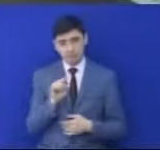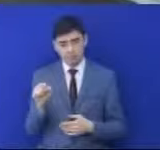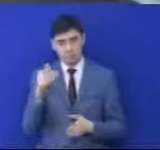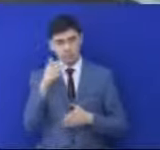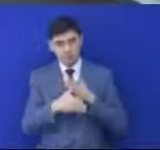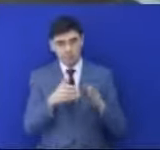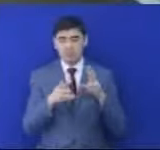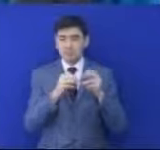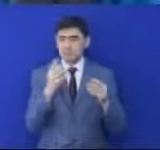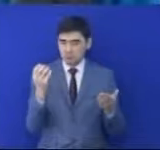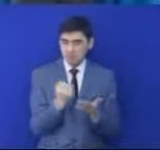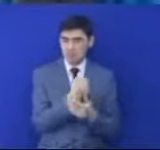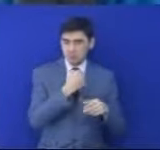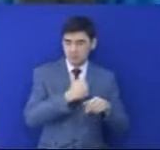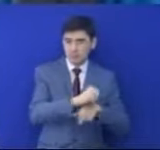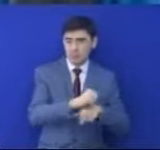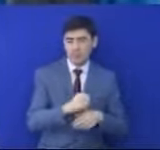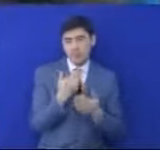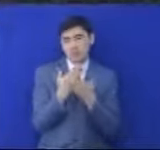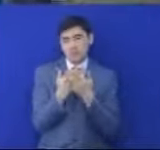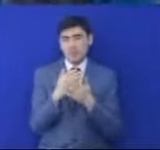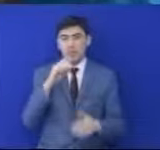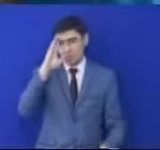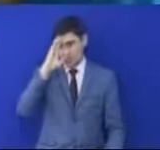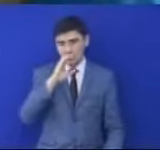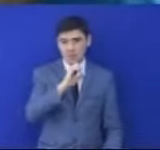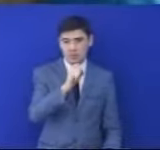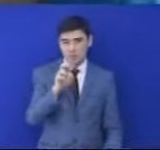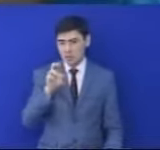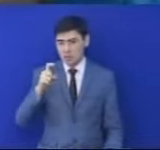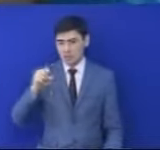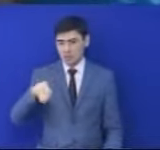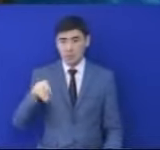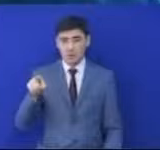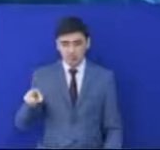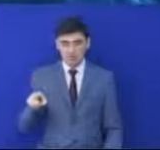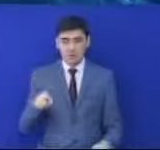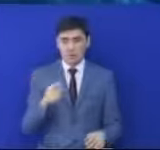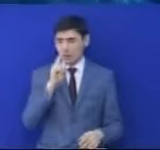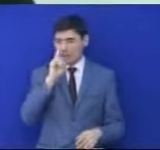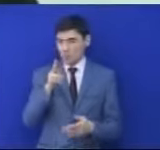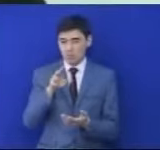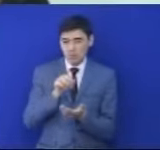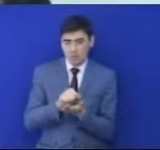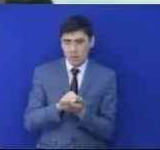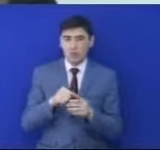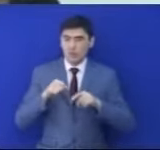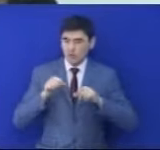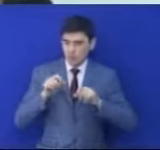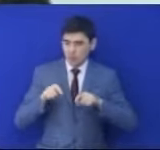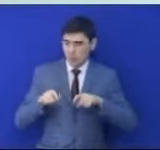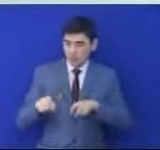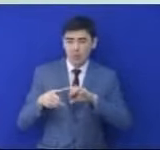бастайды. Саяхат Мұхтаров жүгірумен небәрі 2 жылдан бері айналысады. Алайда ерік жігерінің арқасында талай биіктерді бағындыруды көздеп